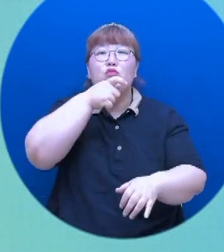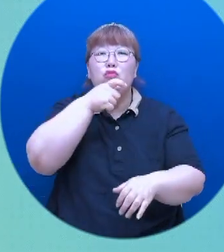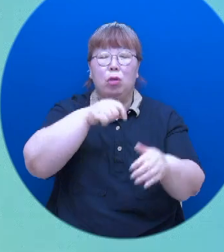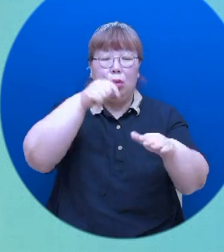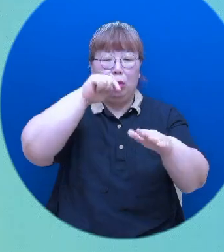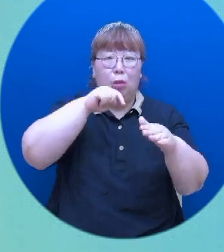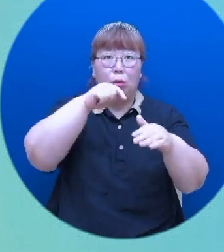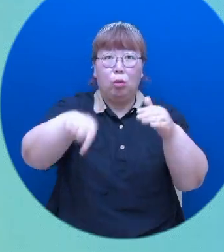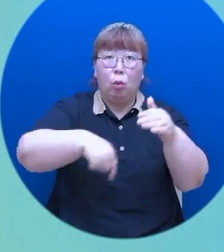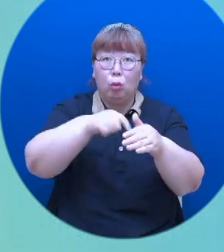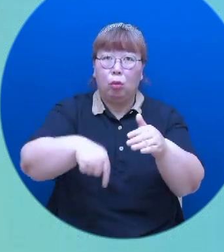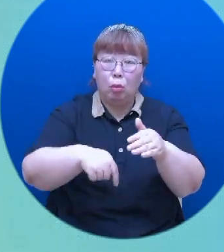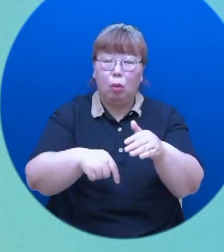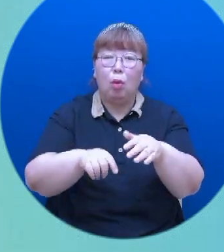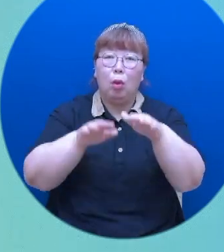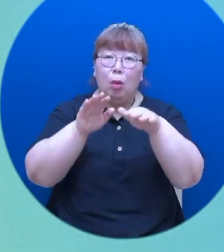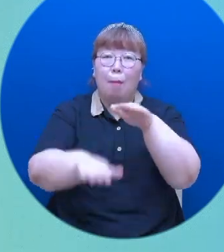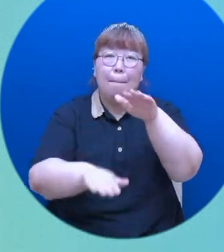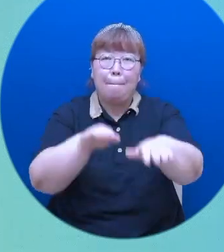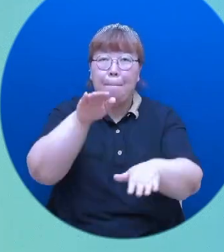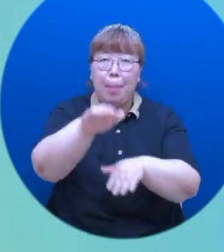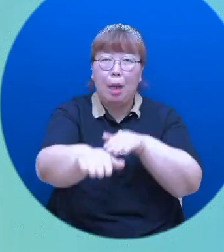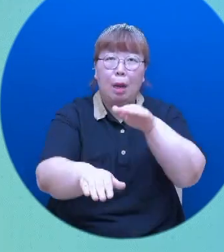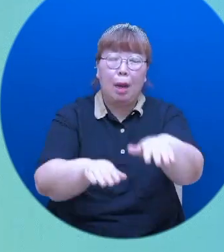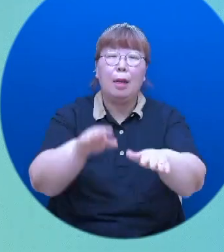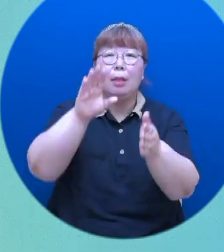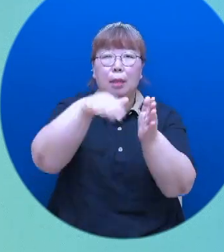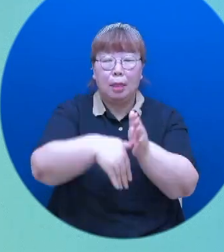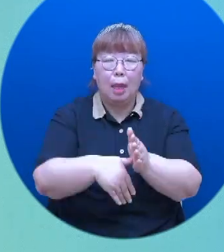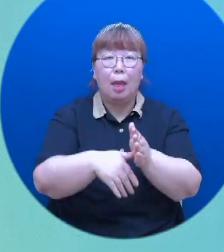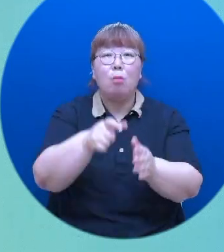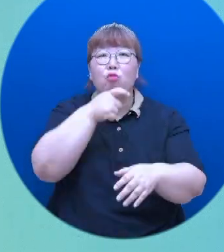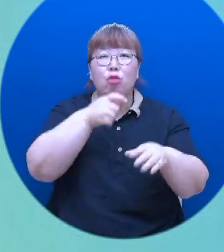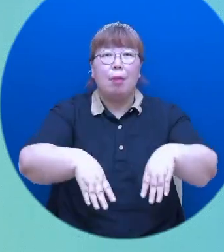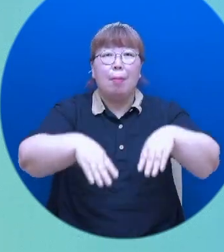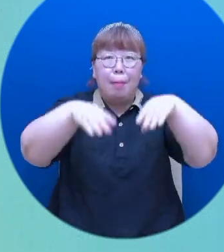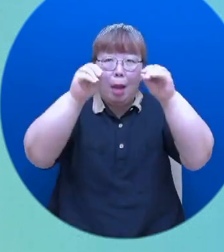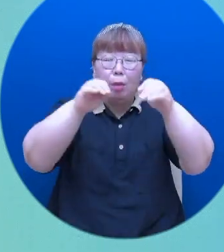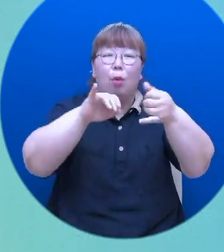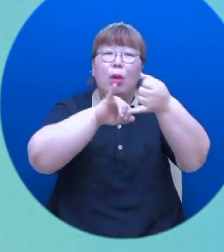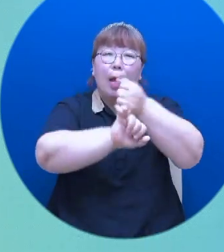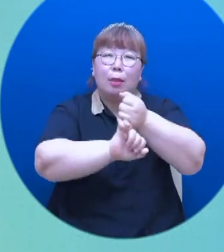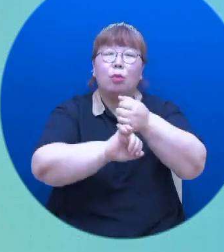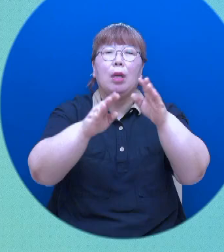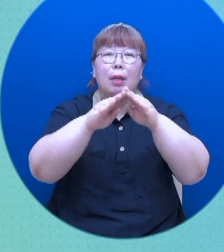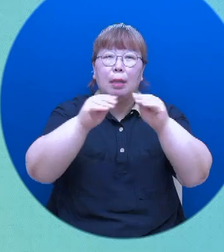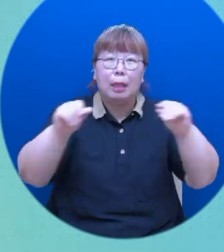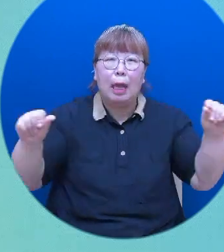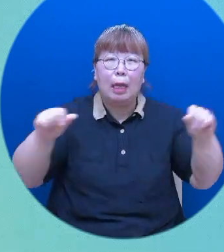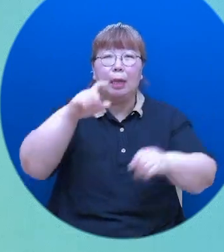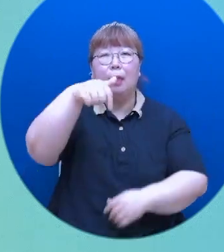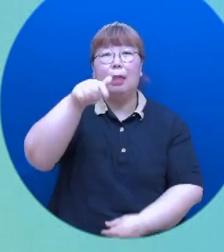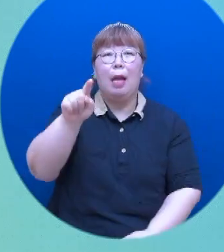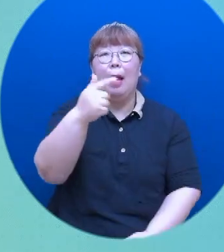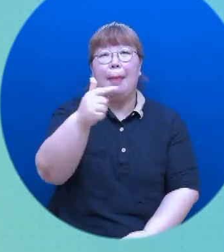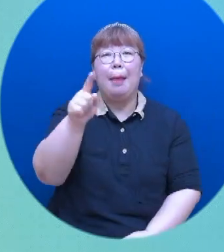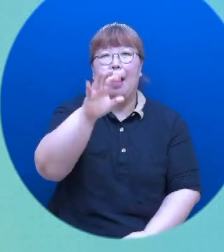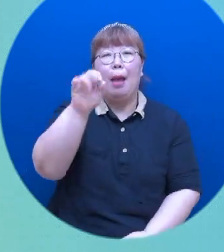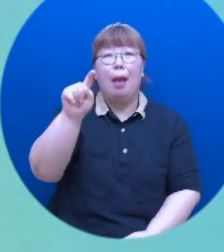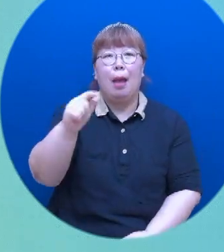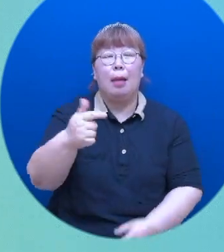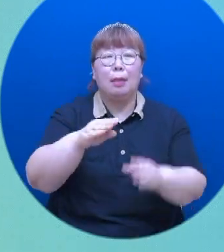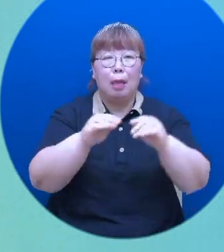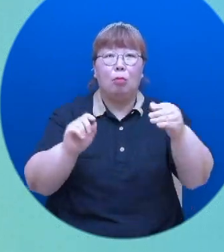않습니까? 흐르던 물은 말라버리고 약속의 땅, 젖과 꿀이 흐르는 땅에 입성하고 있는 걸